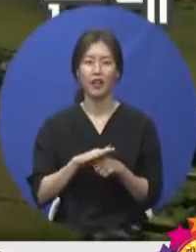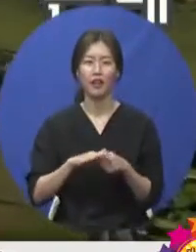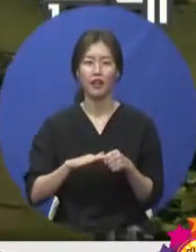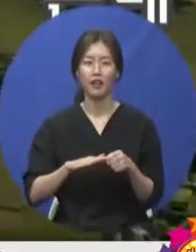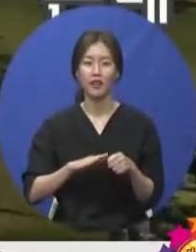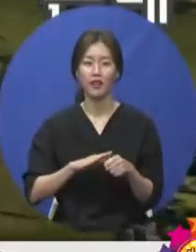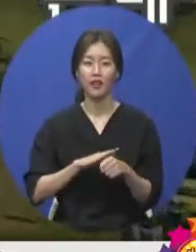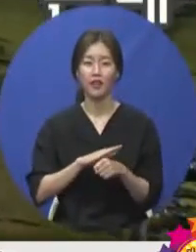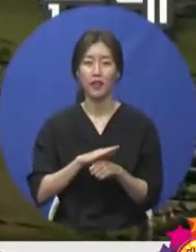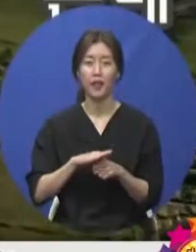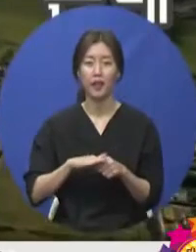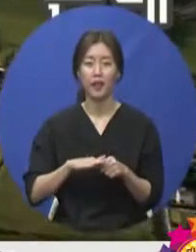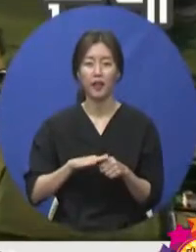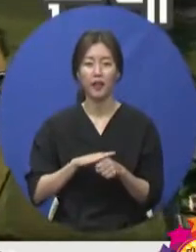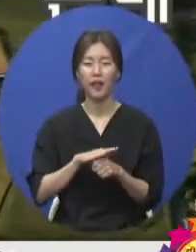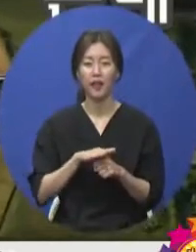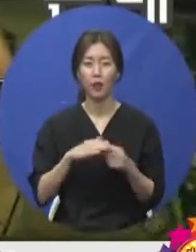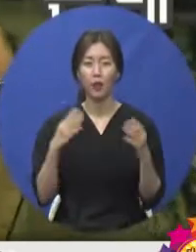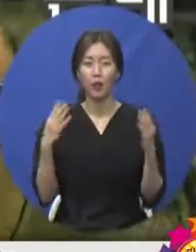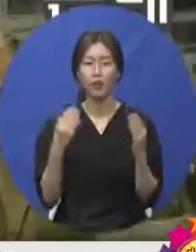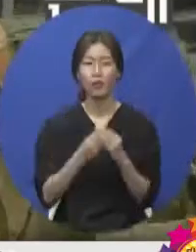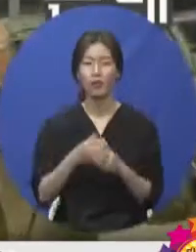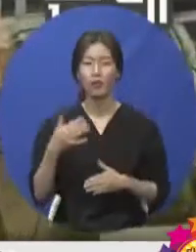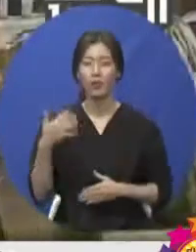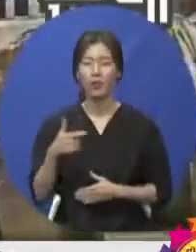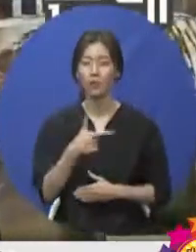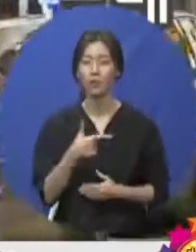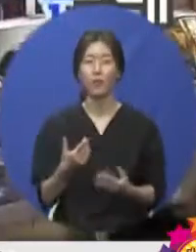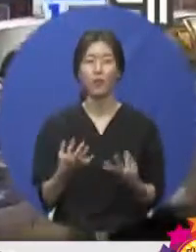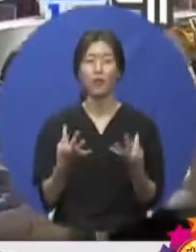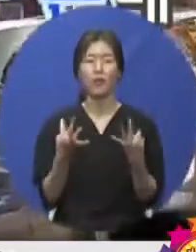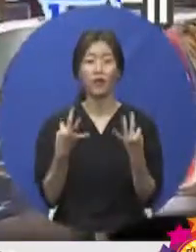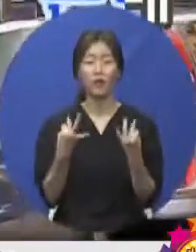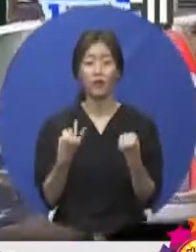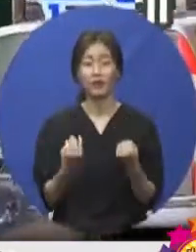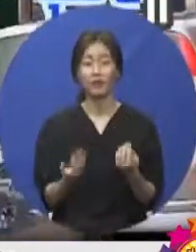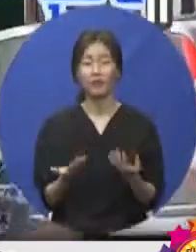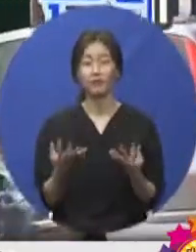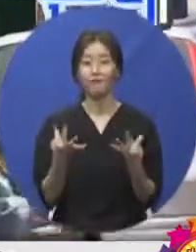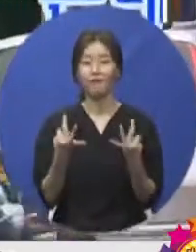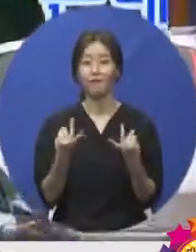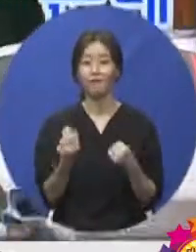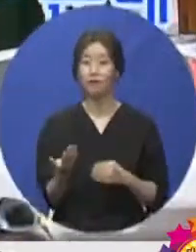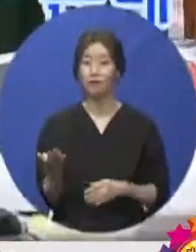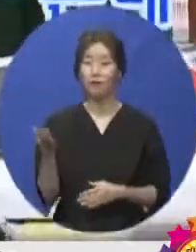어떠한 그 사람도 대상 같은데